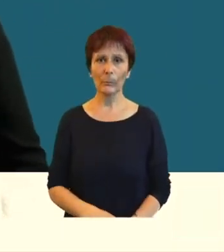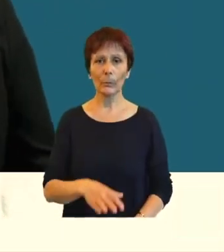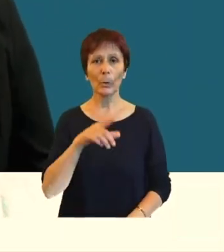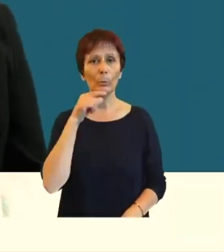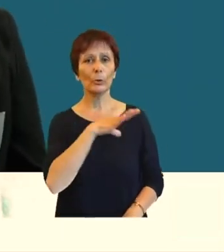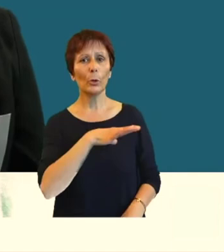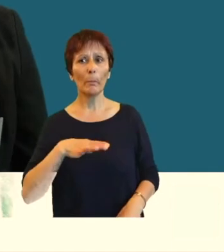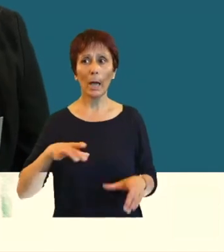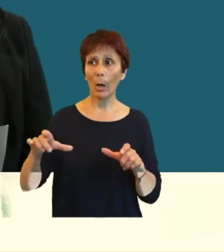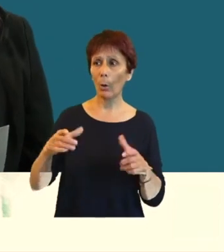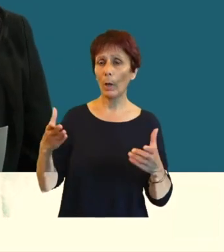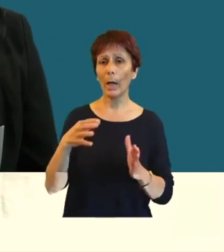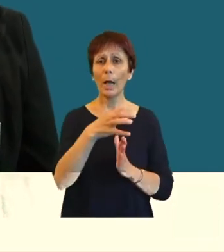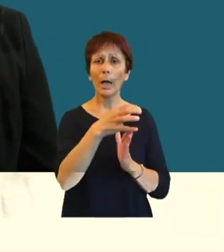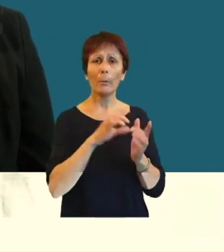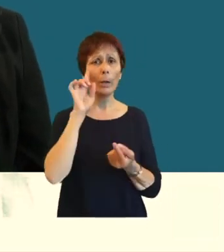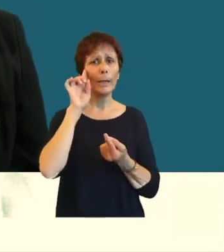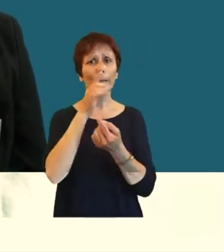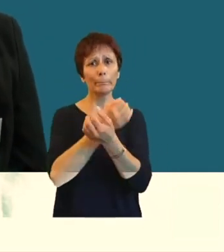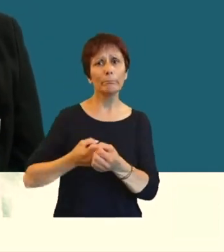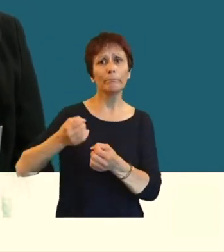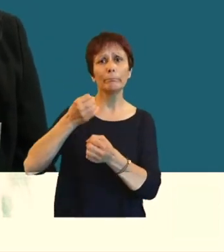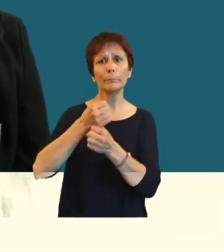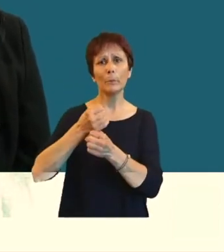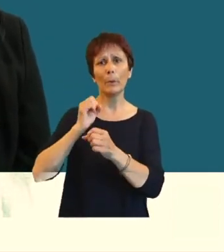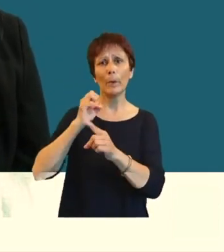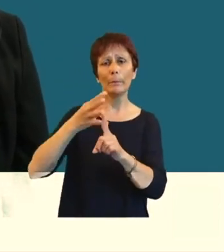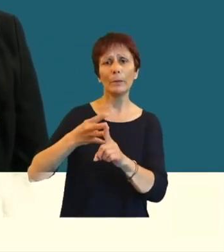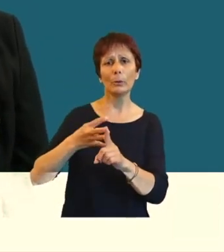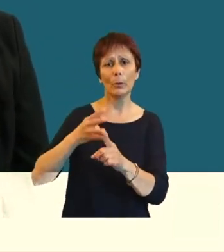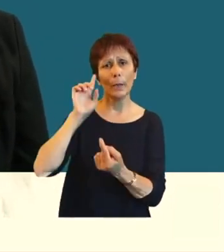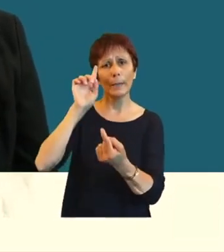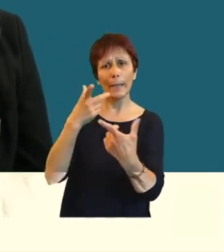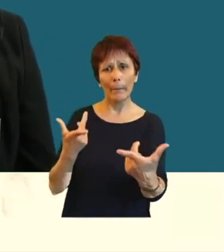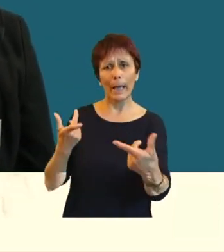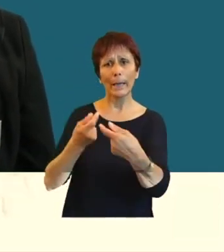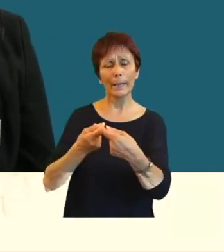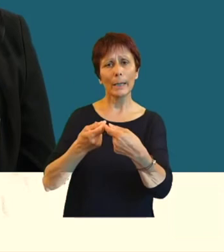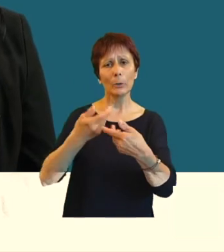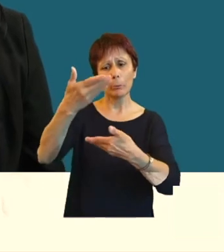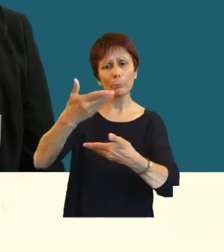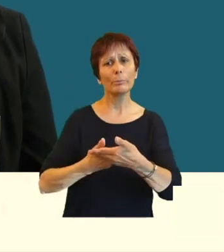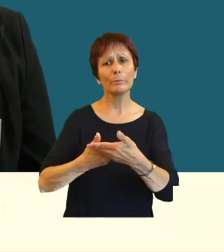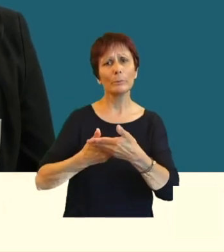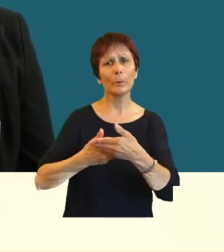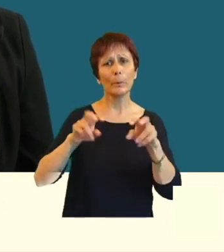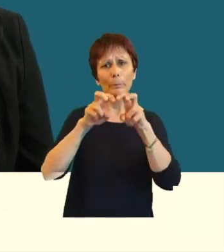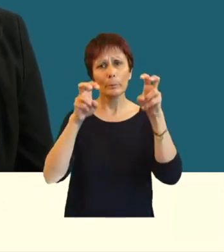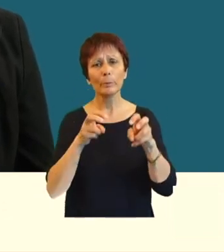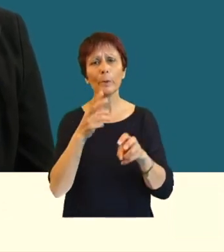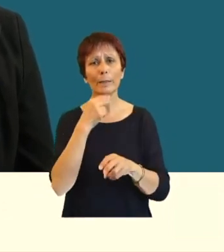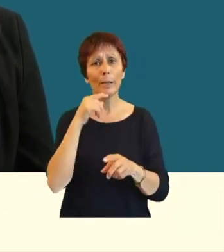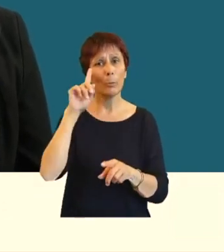Monsieur le maire, mes chers collègues, ce rapport concerne la mise en place d'une mission transverse concernant l'adaptation des formulaires d'état civil aux évolutions du droit de